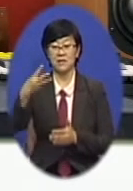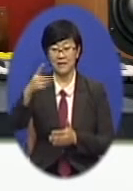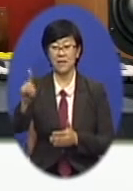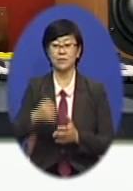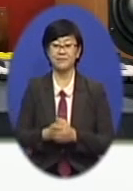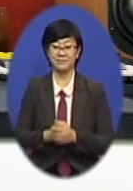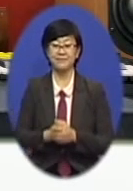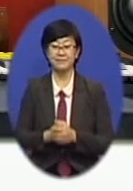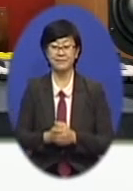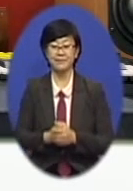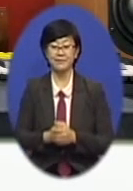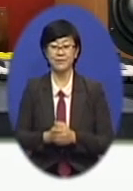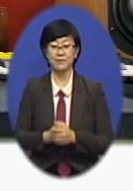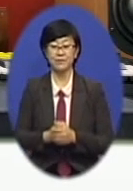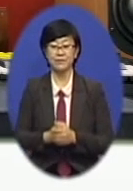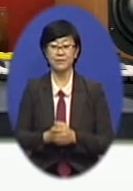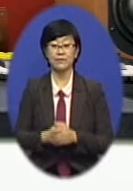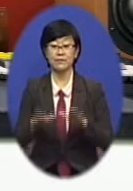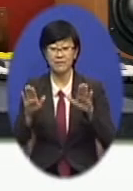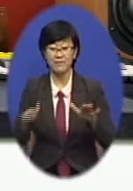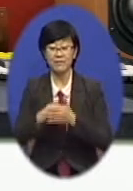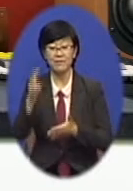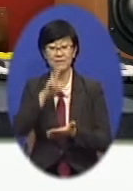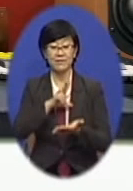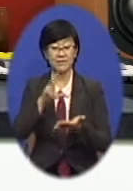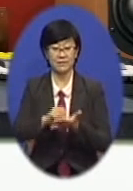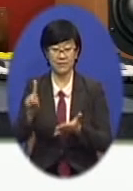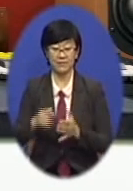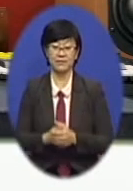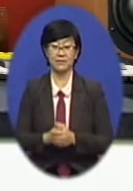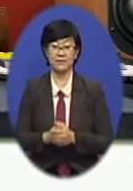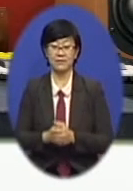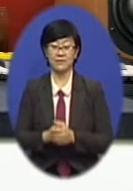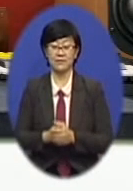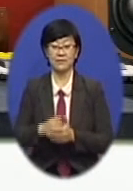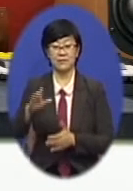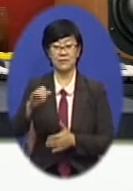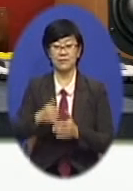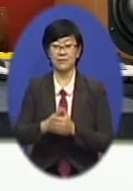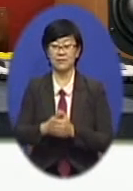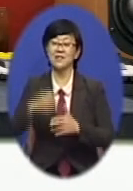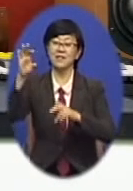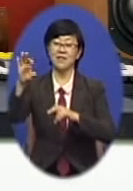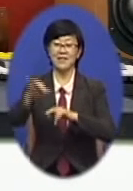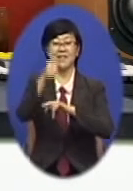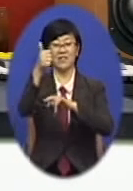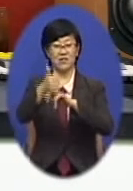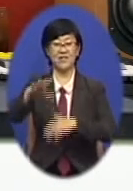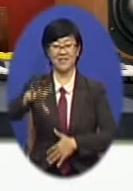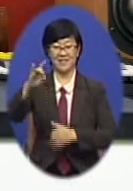홍미란님. 예. 네. 아, 미란님. 네. 오늘 부르실 곡목은요? 네, 임자 선생님의 임금님의 첫사랑이요.